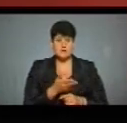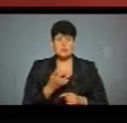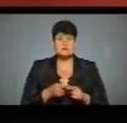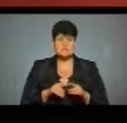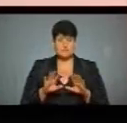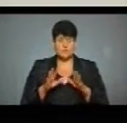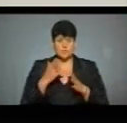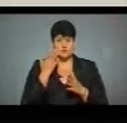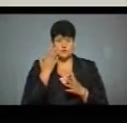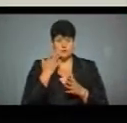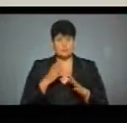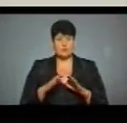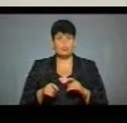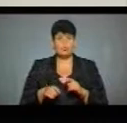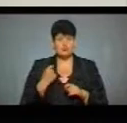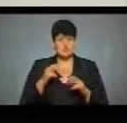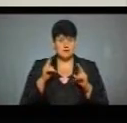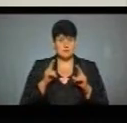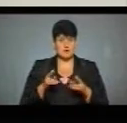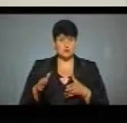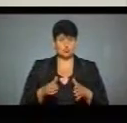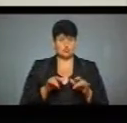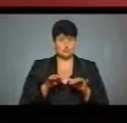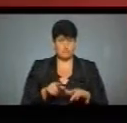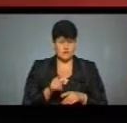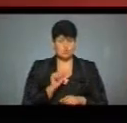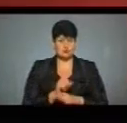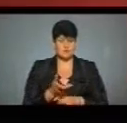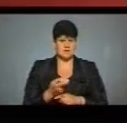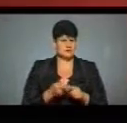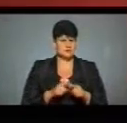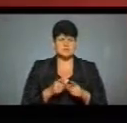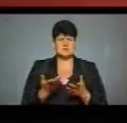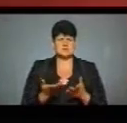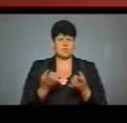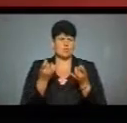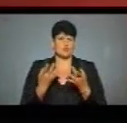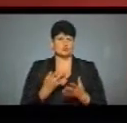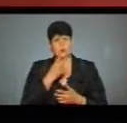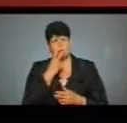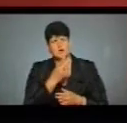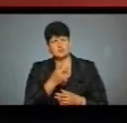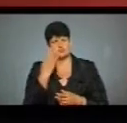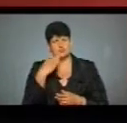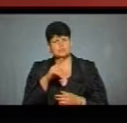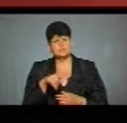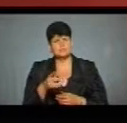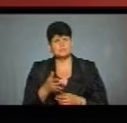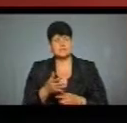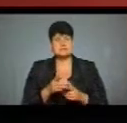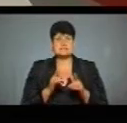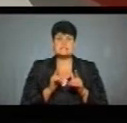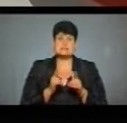цей автомобіль порушить правила дорожнього руху і вони його зупинять? Чи це у випадку, коли вони просто будуть бачити? Не обов'язково.